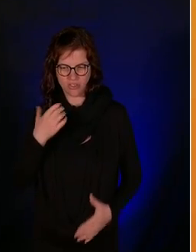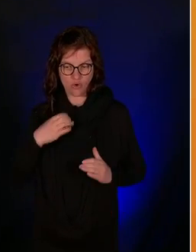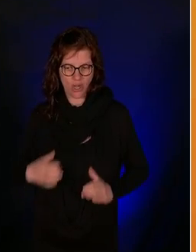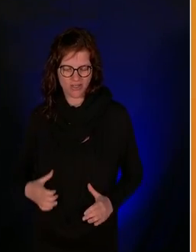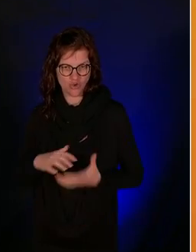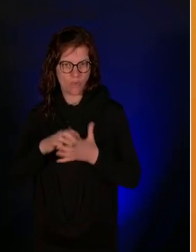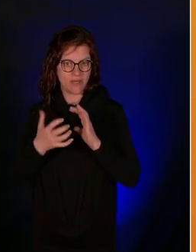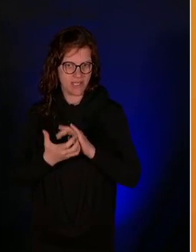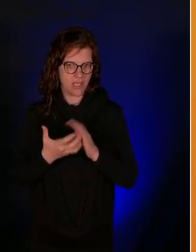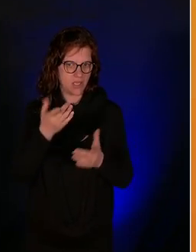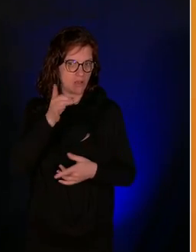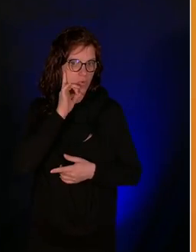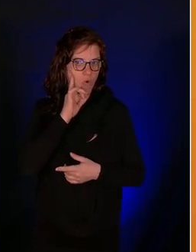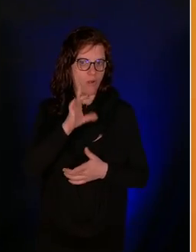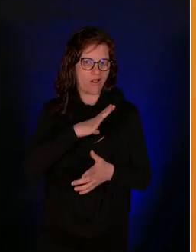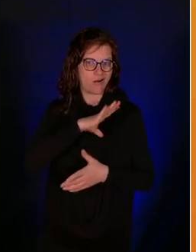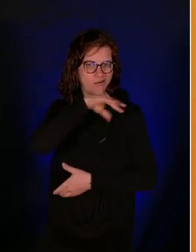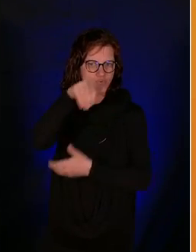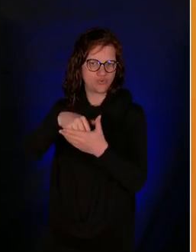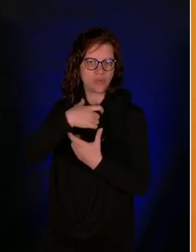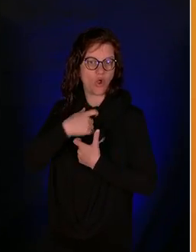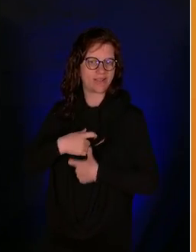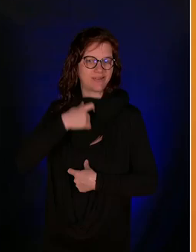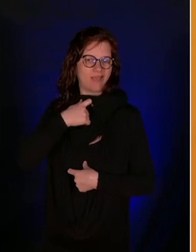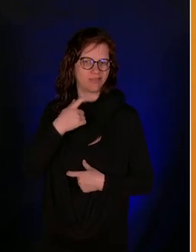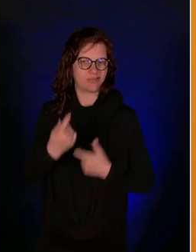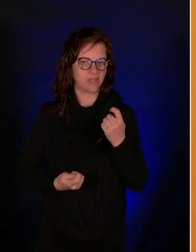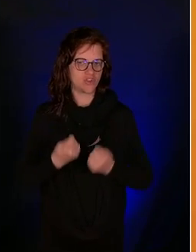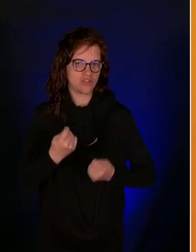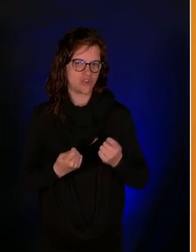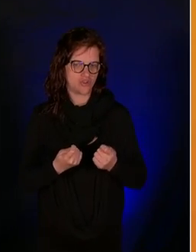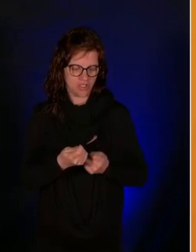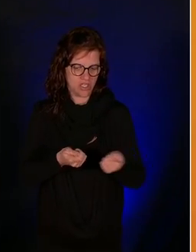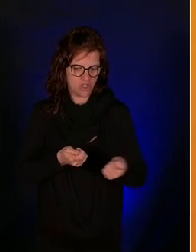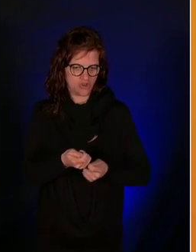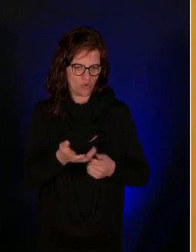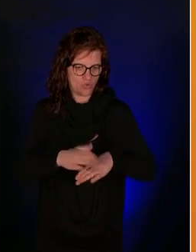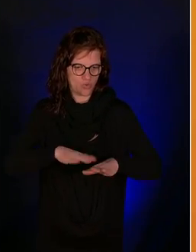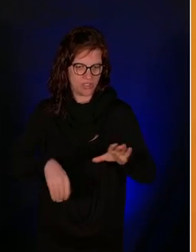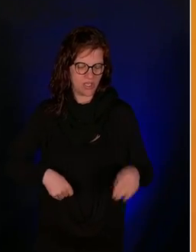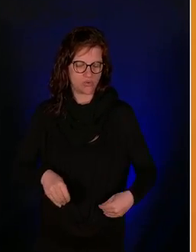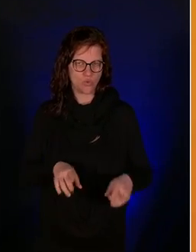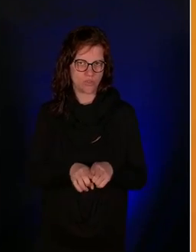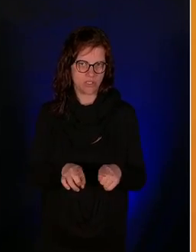compliqué puisqu'il y avait aussi les quatre dirigeants et dont la direction. Donc vous comprendrez bien que pour nous,